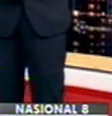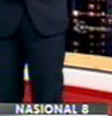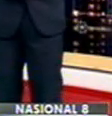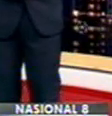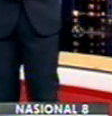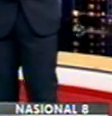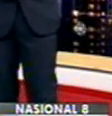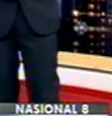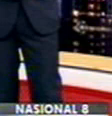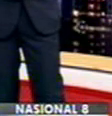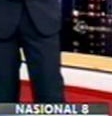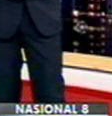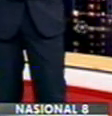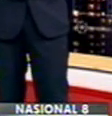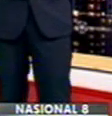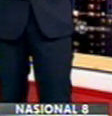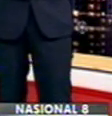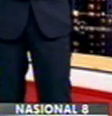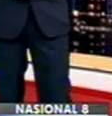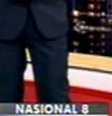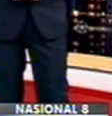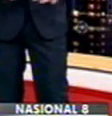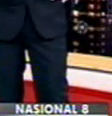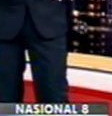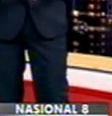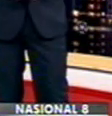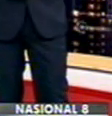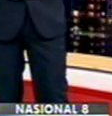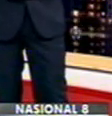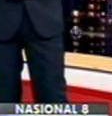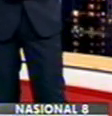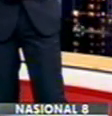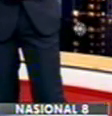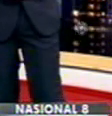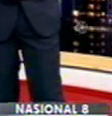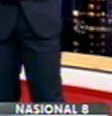pasaranusi pengajian tinggi awab dan swasta perluiakan rantaian bakat